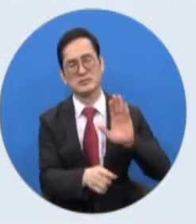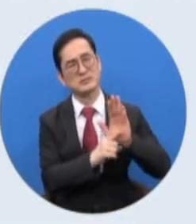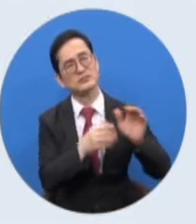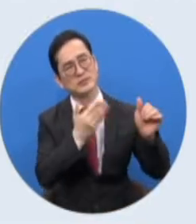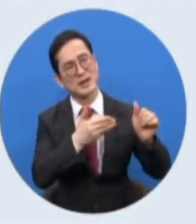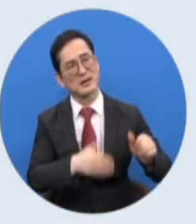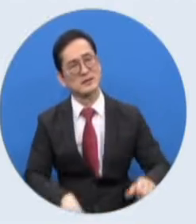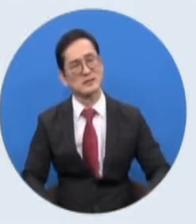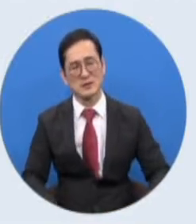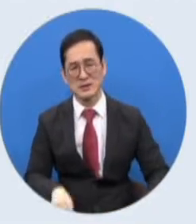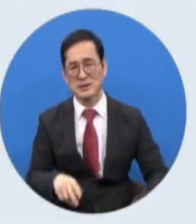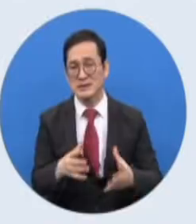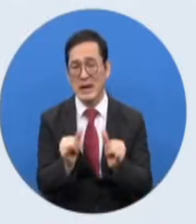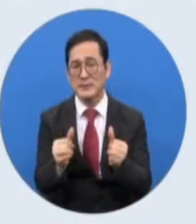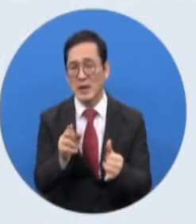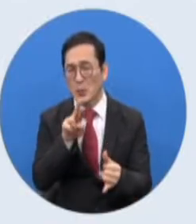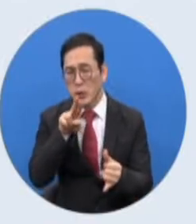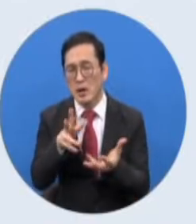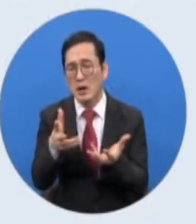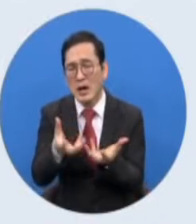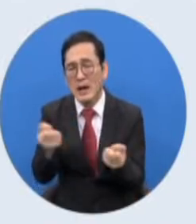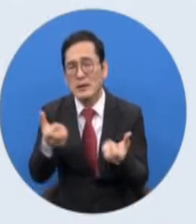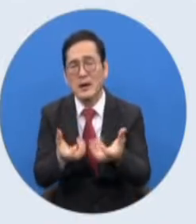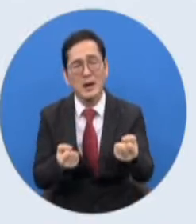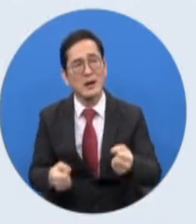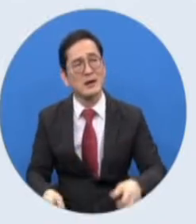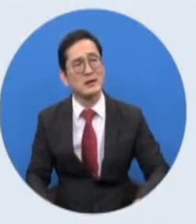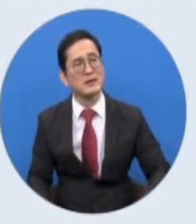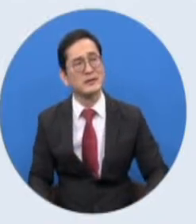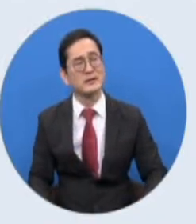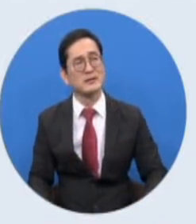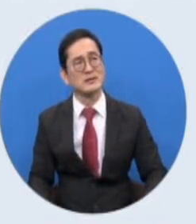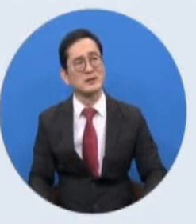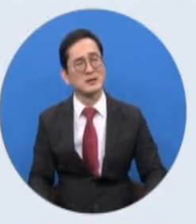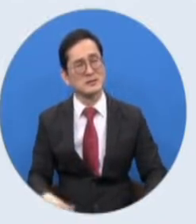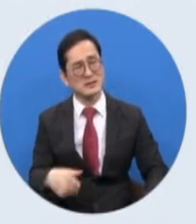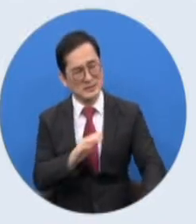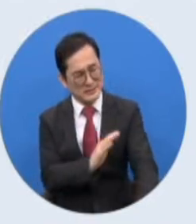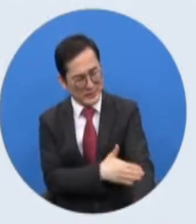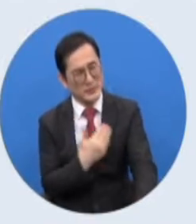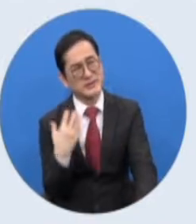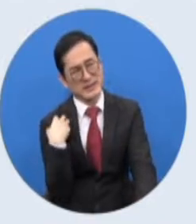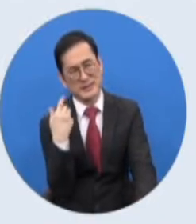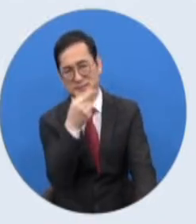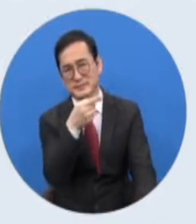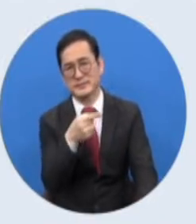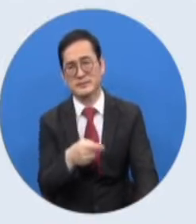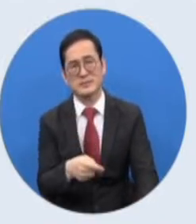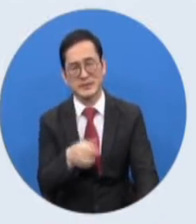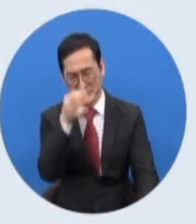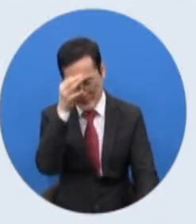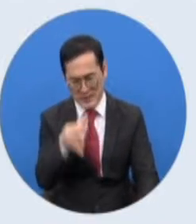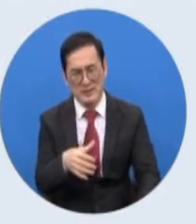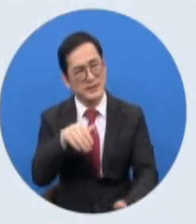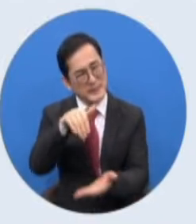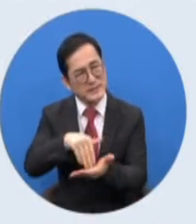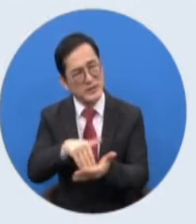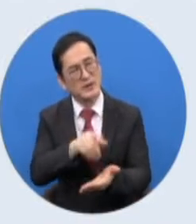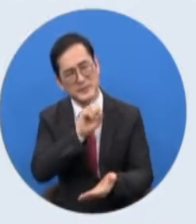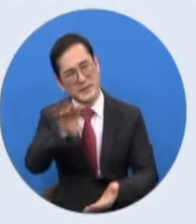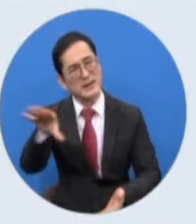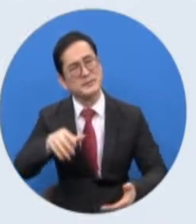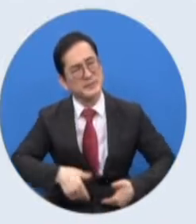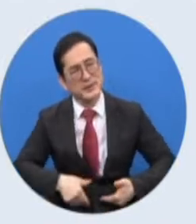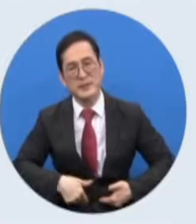편가르기 정책 실패 등 인정하고 반성해야 국민이 제대로 평가해 줄 것이다 라고 작심 비판하기도 했습니다. 자, 지금 전용기 의원님 당내